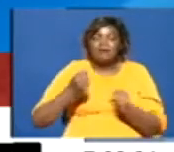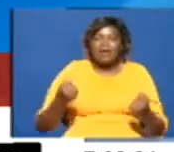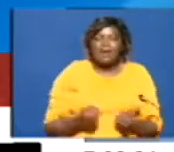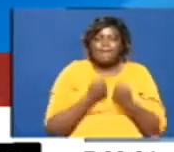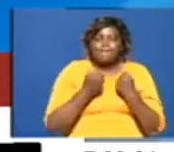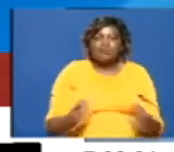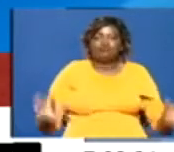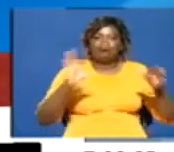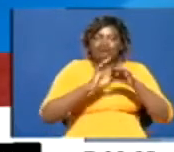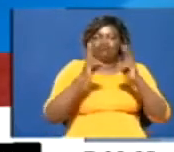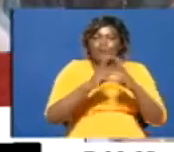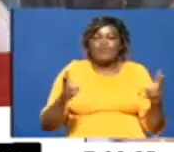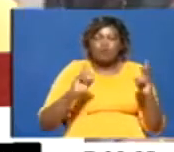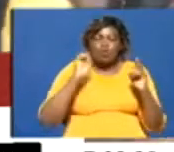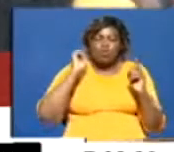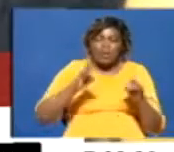na amani utadumishwa.